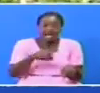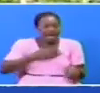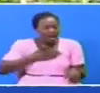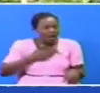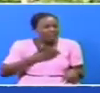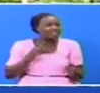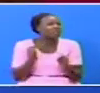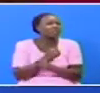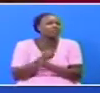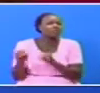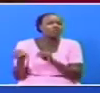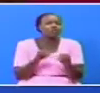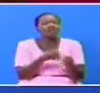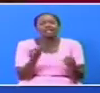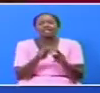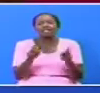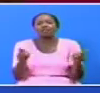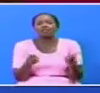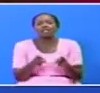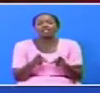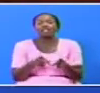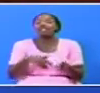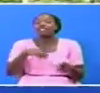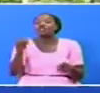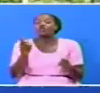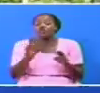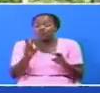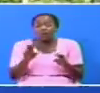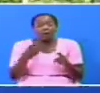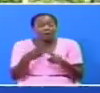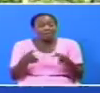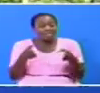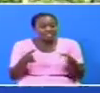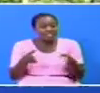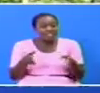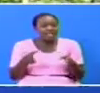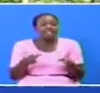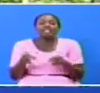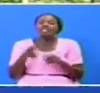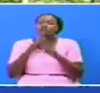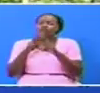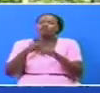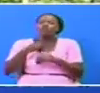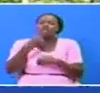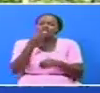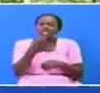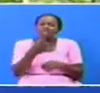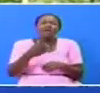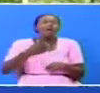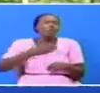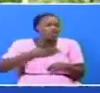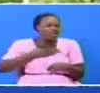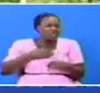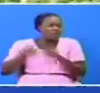hatuwezi enda. Na nataka tuko msasuale wako hapa, ile report mtapeleka, sisi